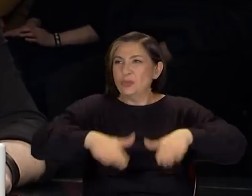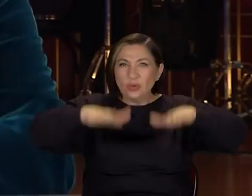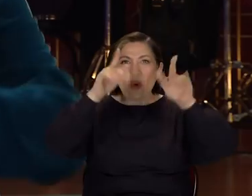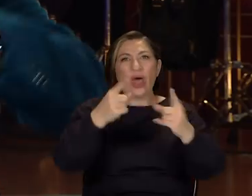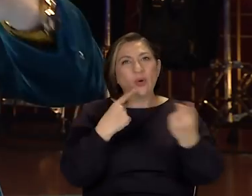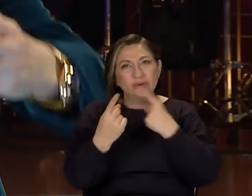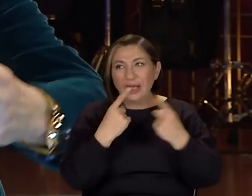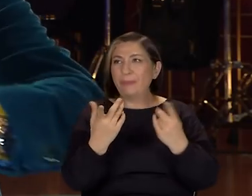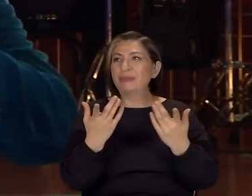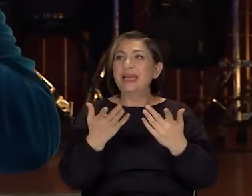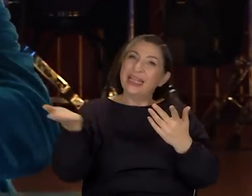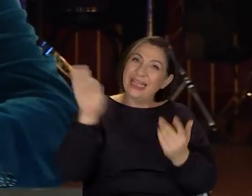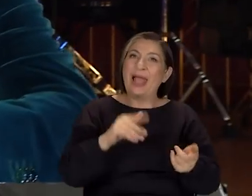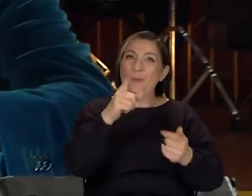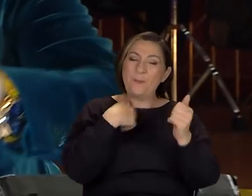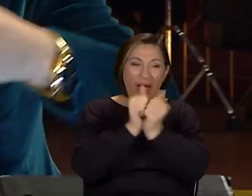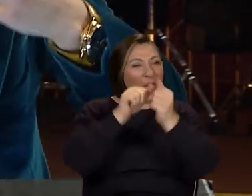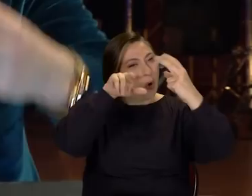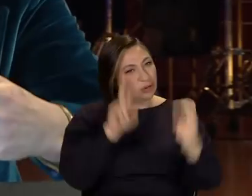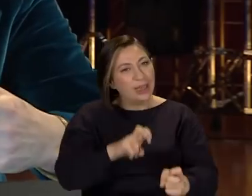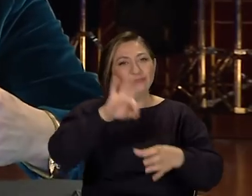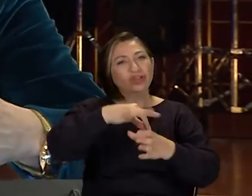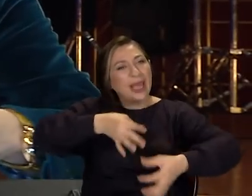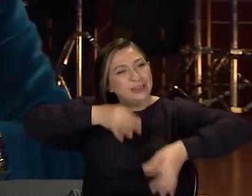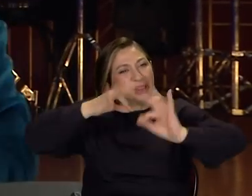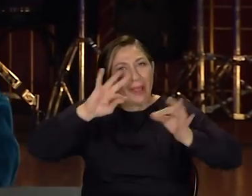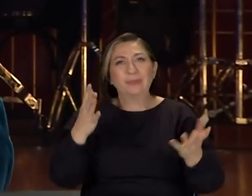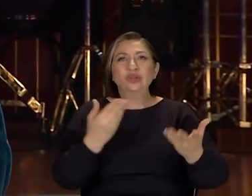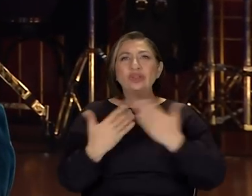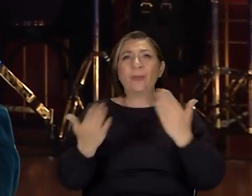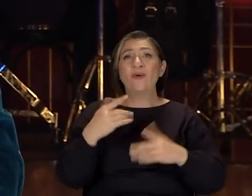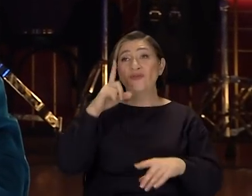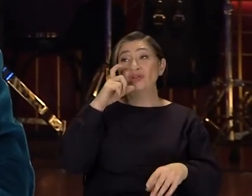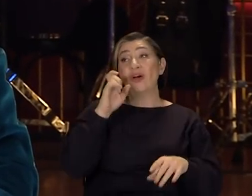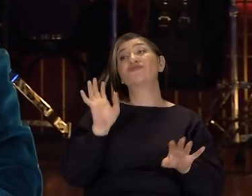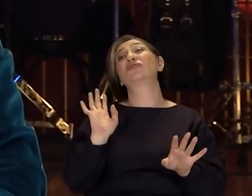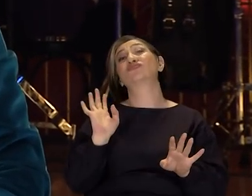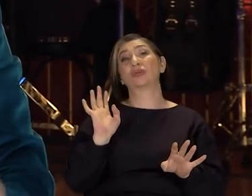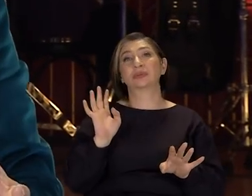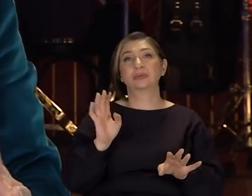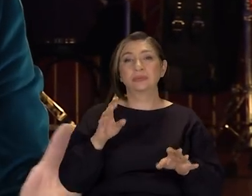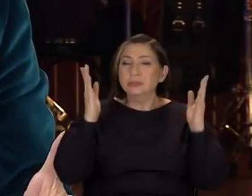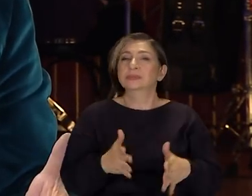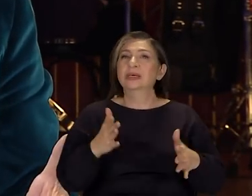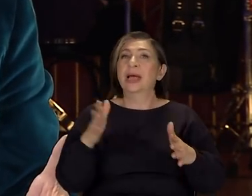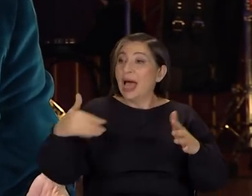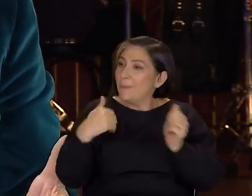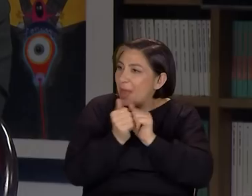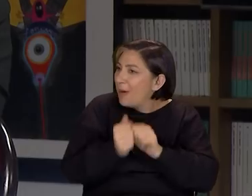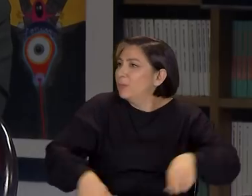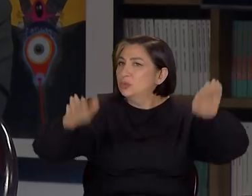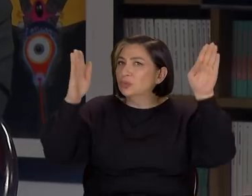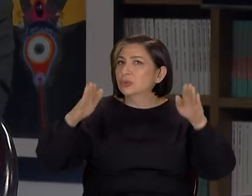ondan konuşalım. Bir konuşalım. Gel beraber oturalım. Sohbet tabii edelim. Ki. Yani fotoğraf çektirmeyecek miyiz? Lan hani beraber